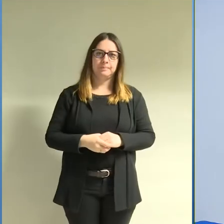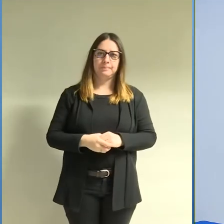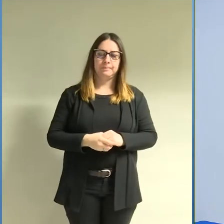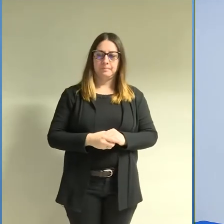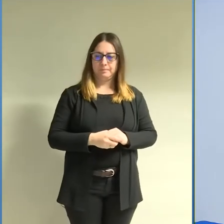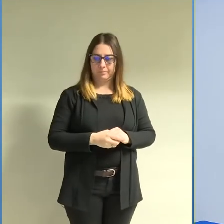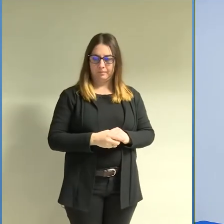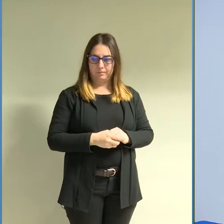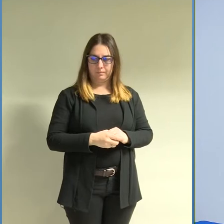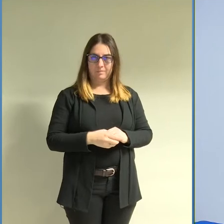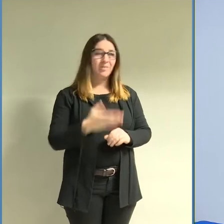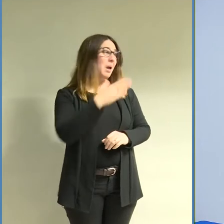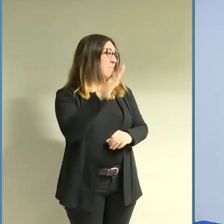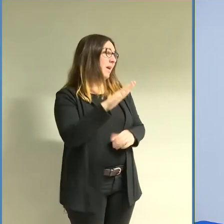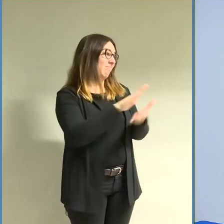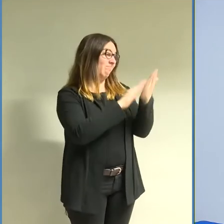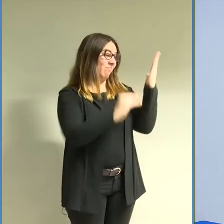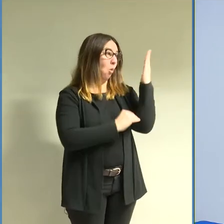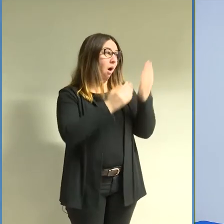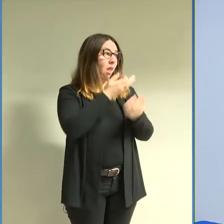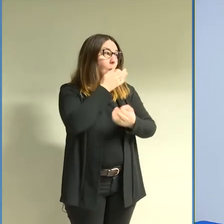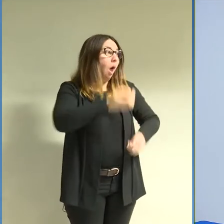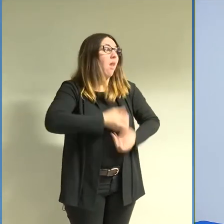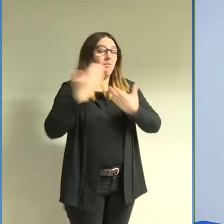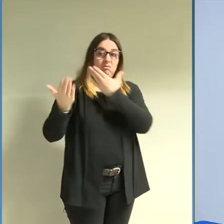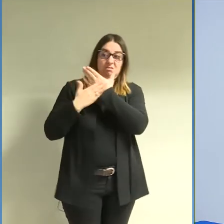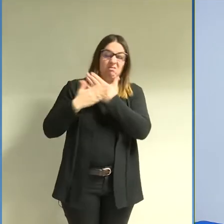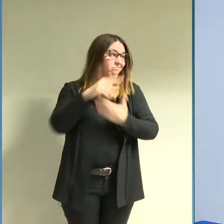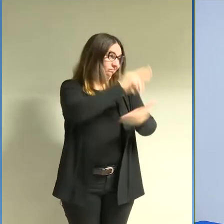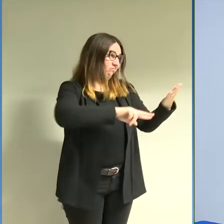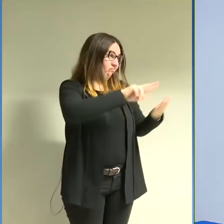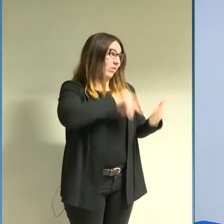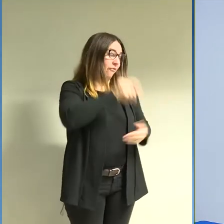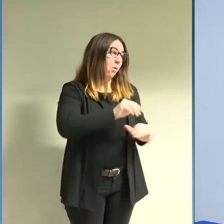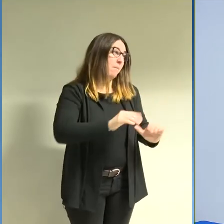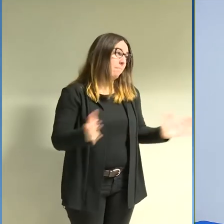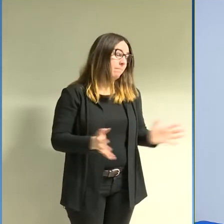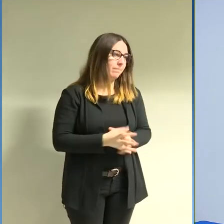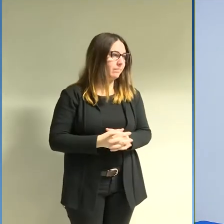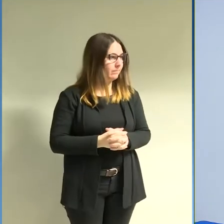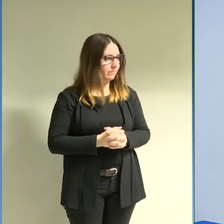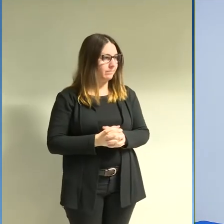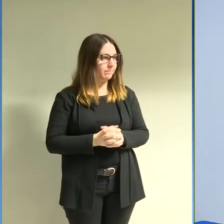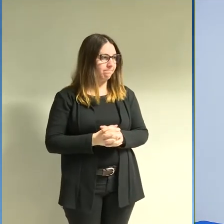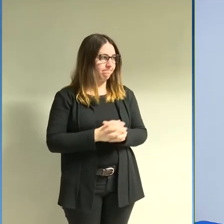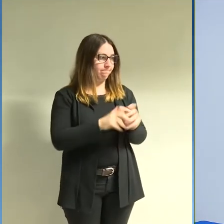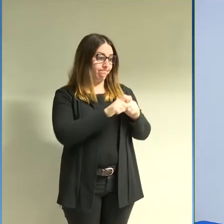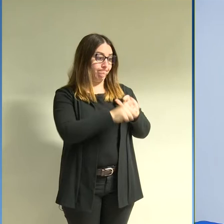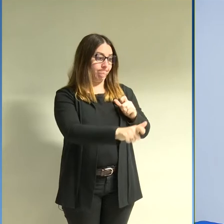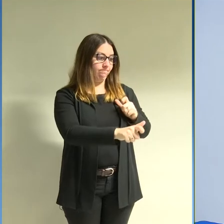mais il faut quand même le lire parce que c'est un amendement oral petit ont comme ils étaient envoyés après